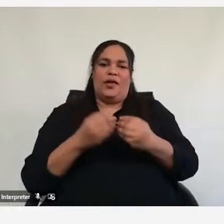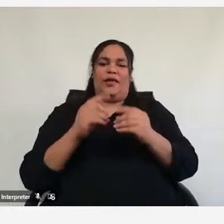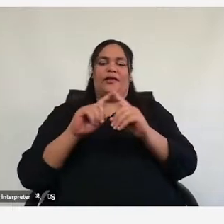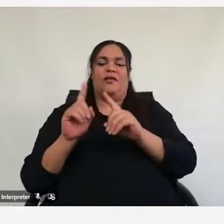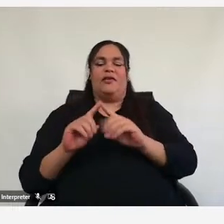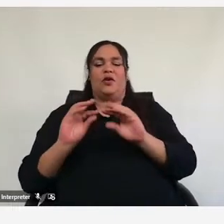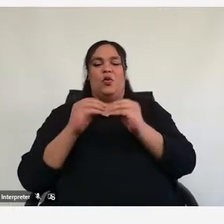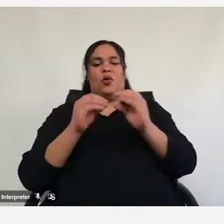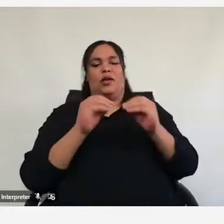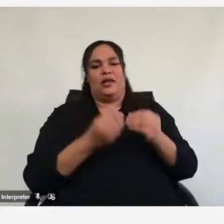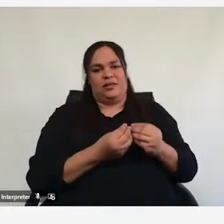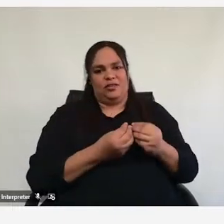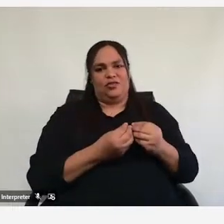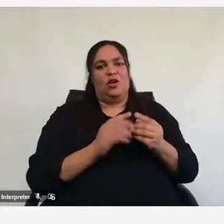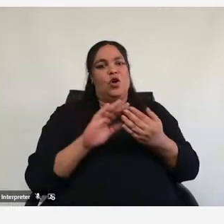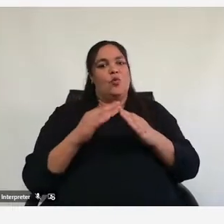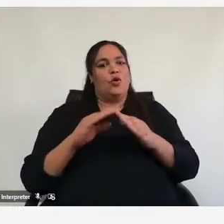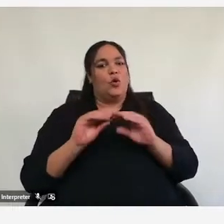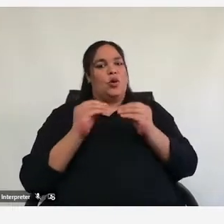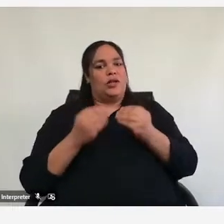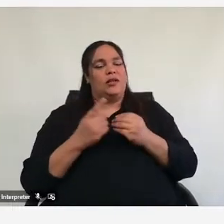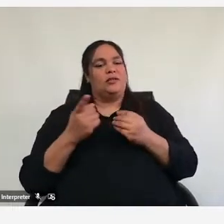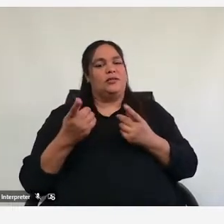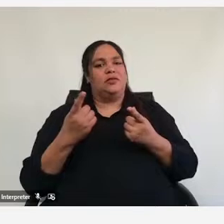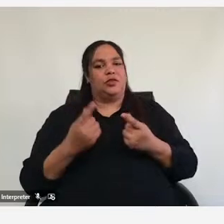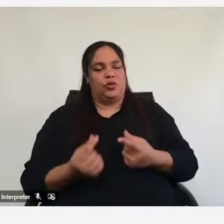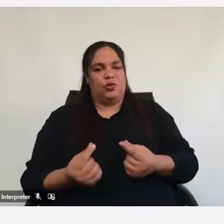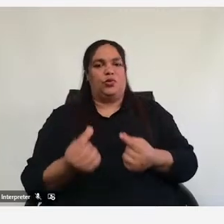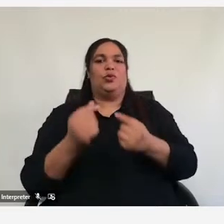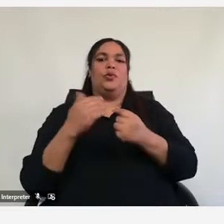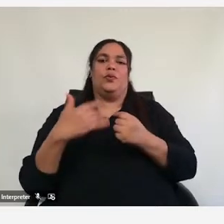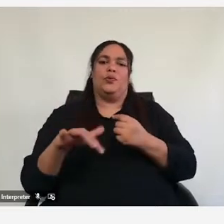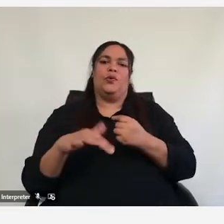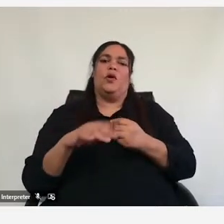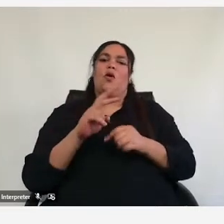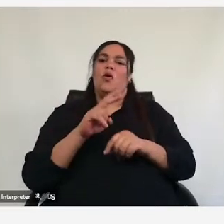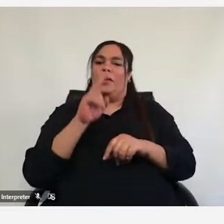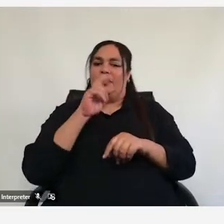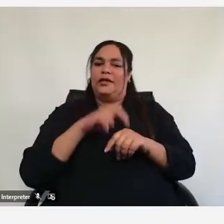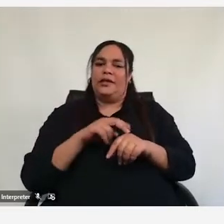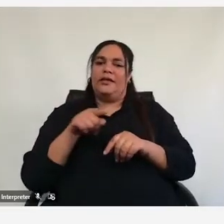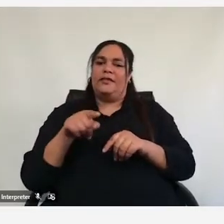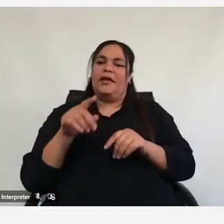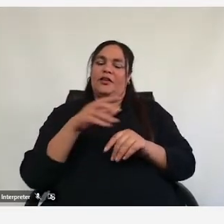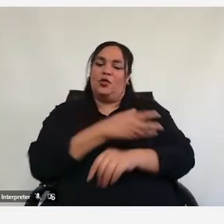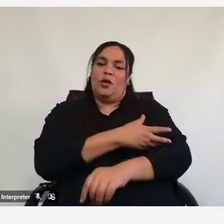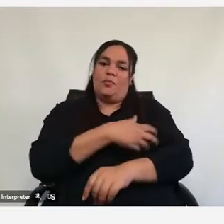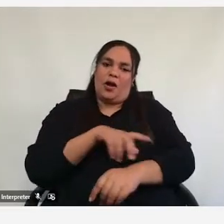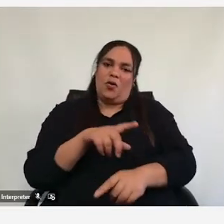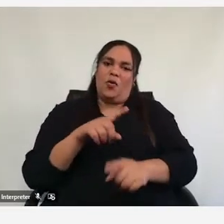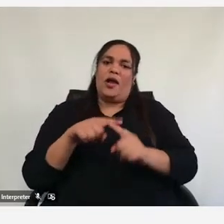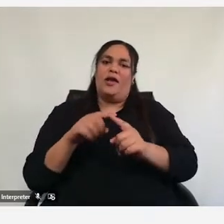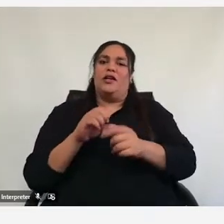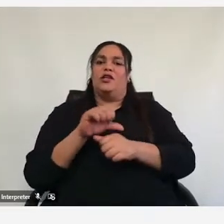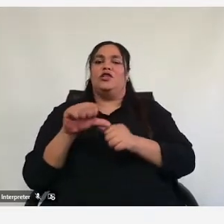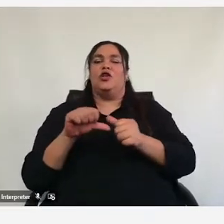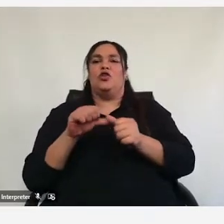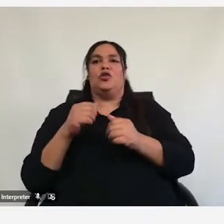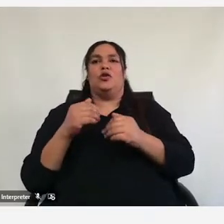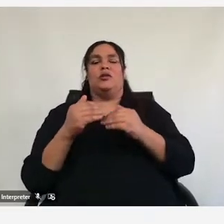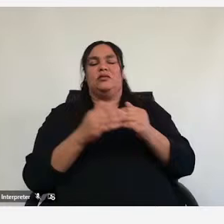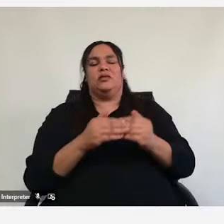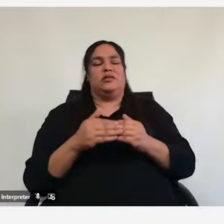samelewingsorganisasies, verskaf hulle geïntegreerde dienste wat kwesbare burgers bemagtig en 'n maatskaplike veiligheidsnet